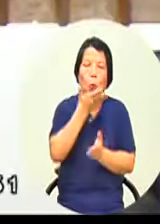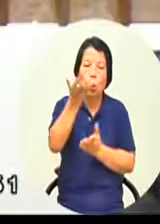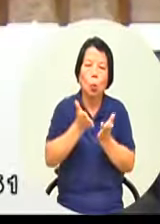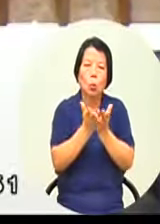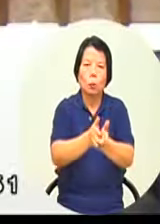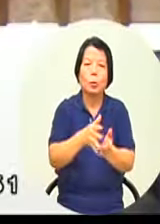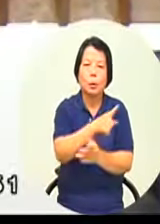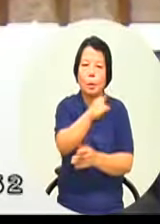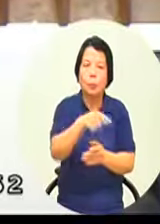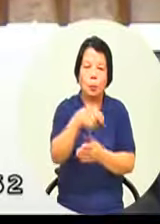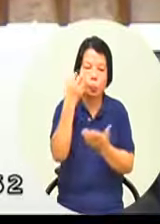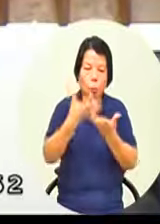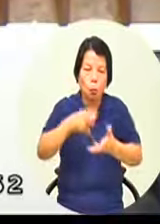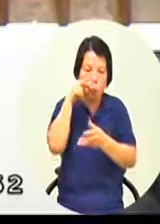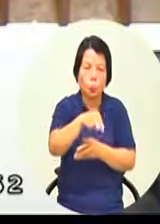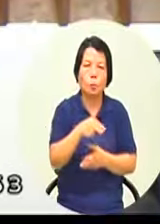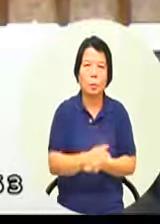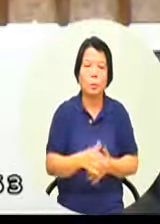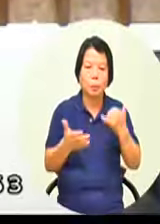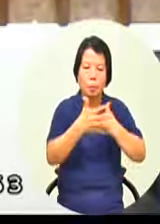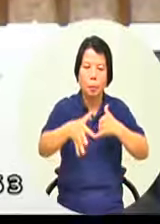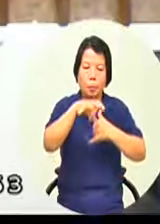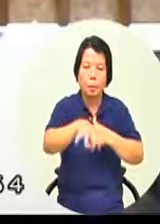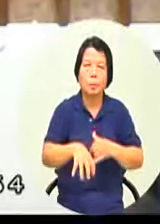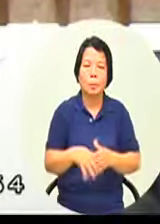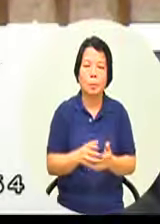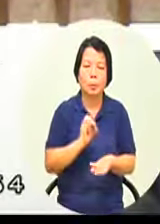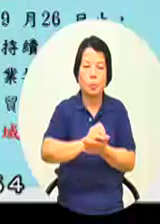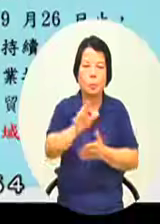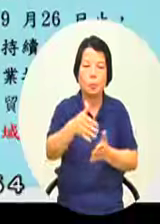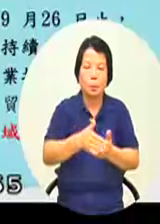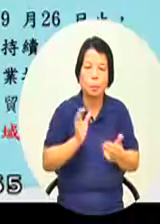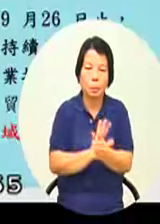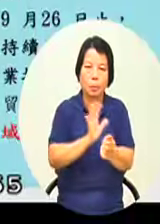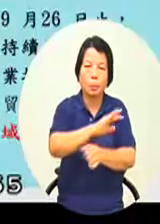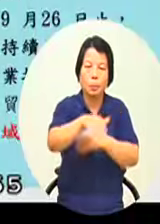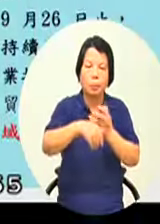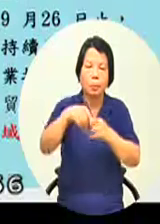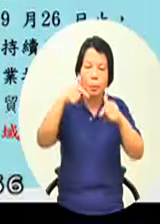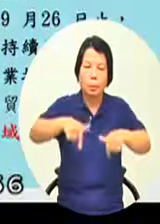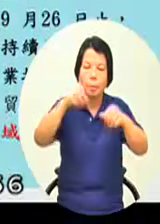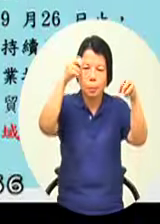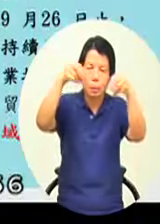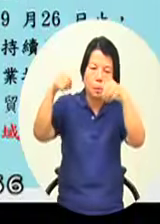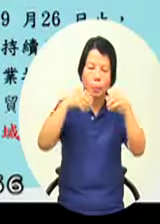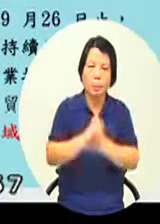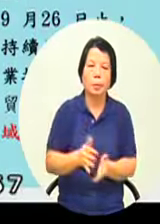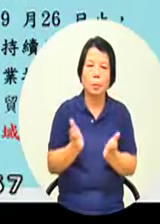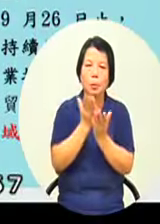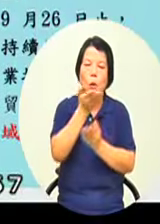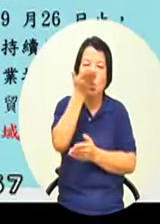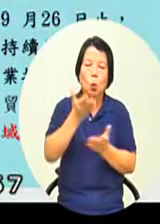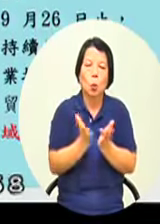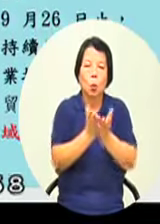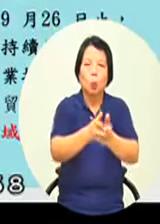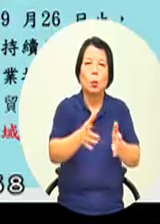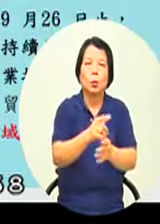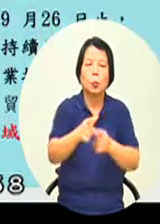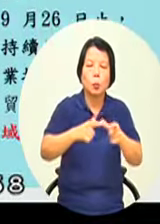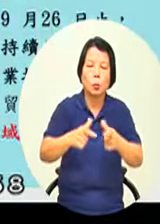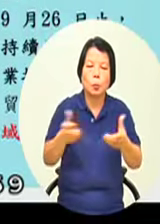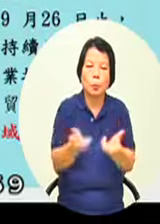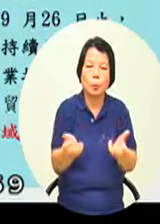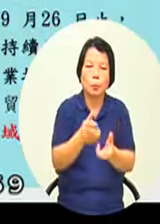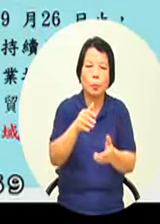视哦。那其实海洋局在报告里面提到说要推动南新计划游艇产业园区开发，那这个开